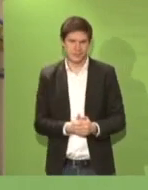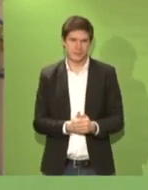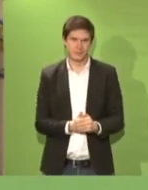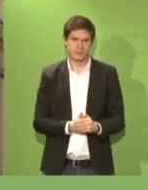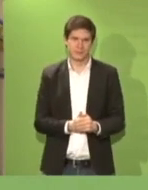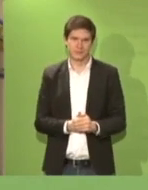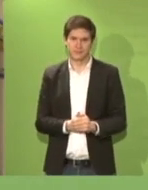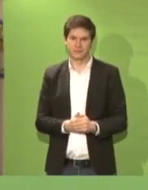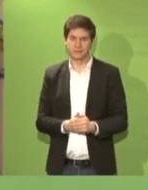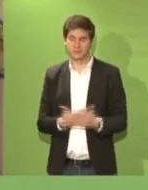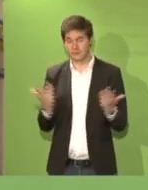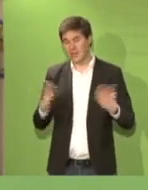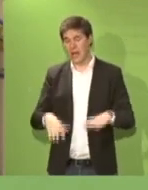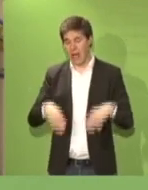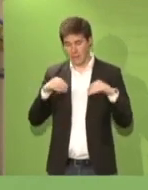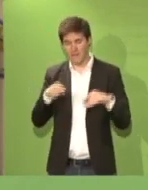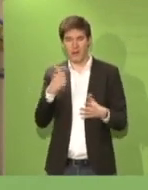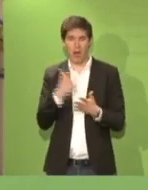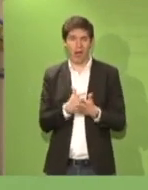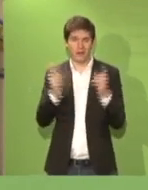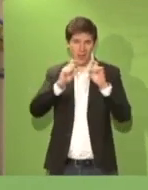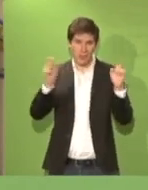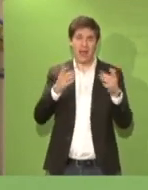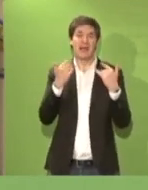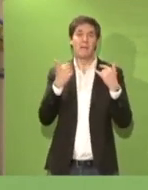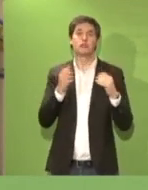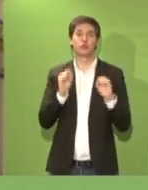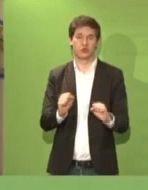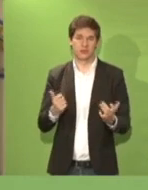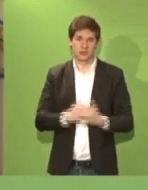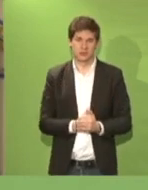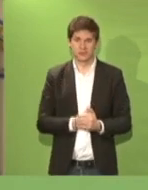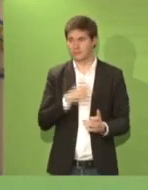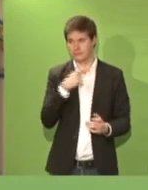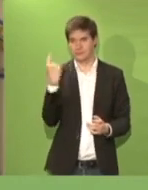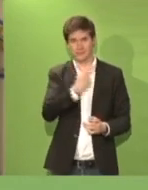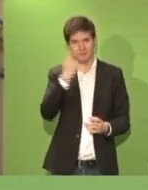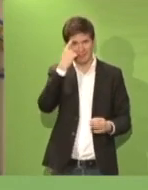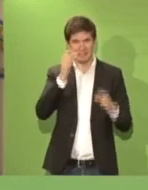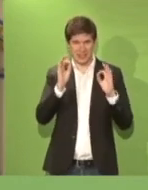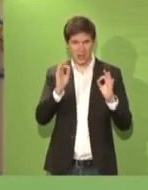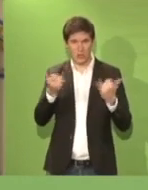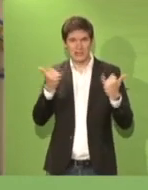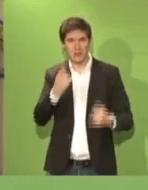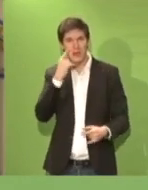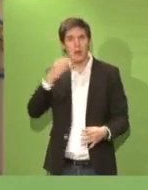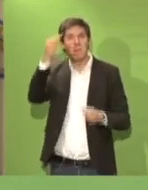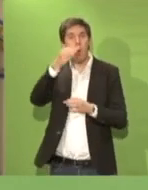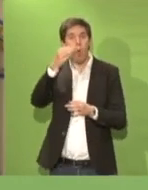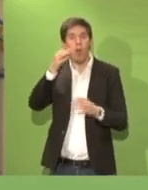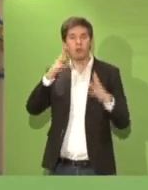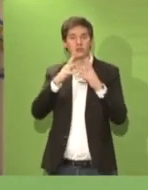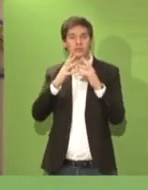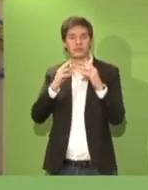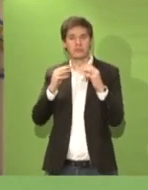Anfang steht die Jahrhundertaufgabe, der Klimaschutz. Wir alle wissen, dass unsere Polkappen immer mehr abschmelzen und dass wir